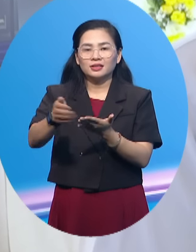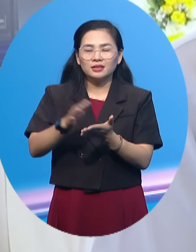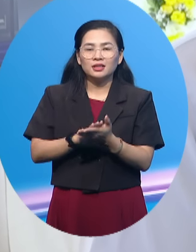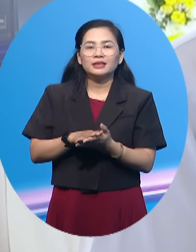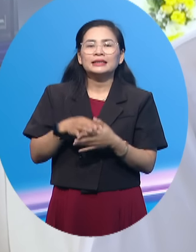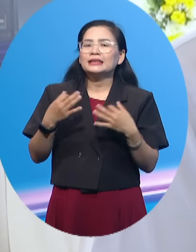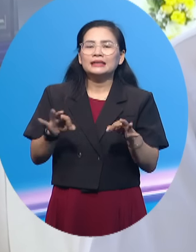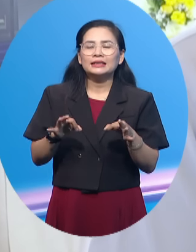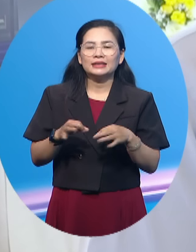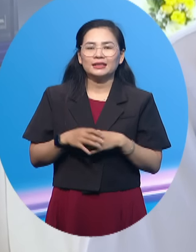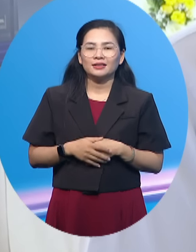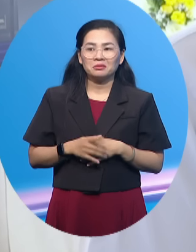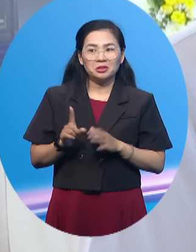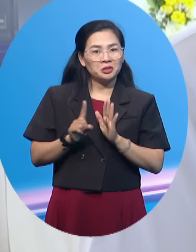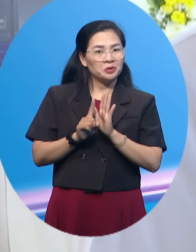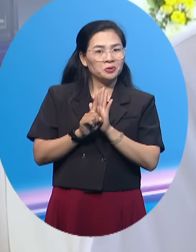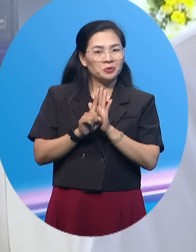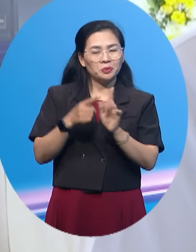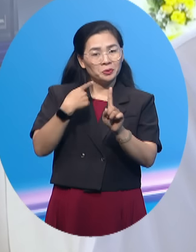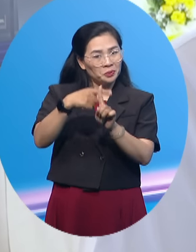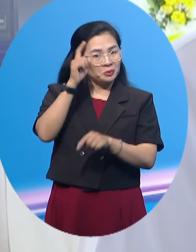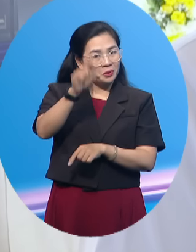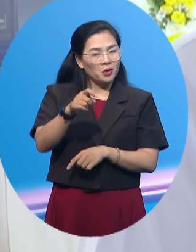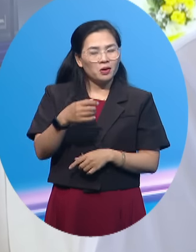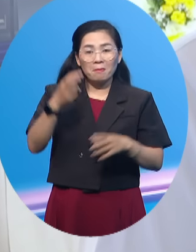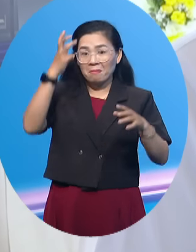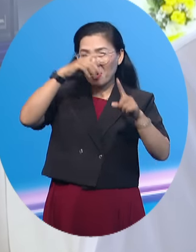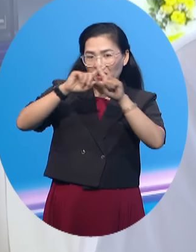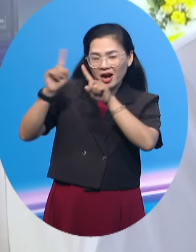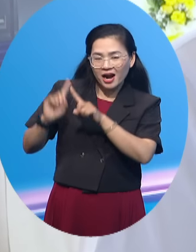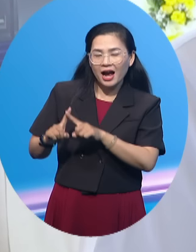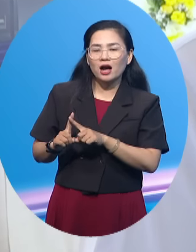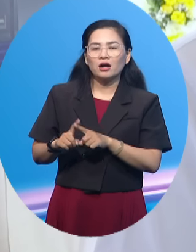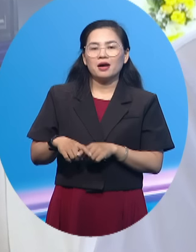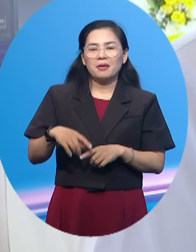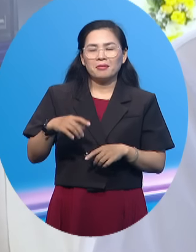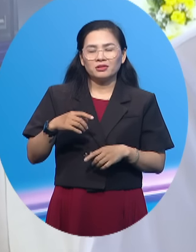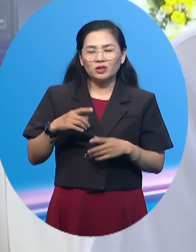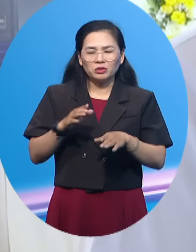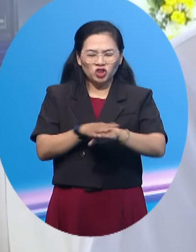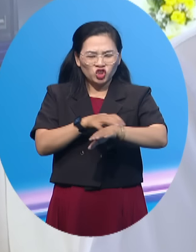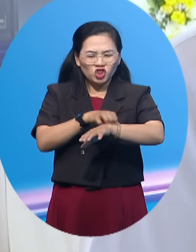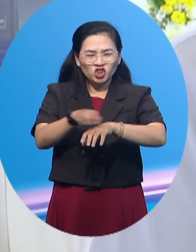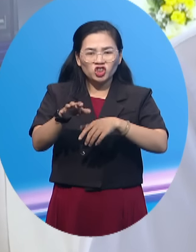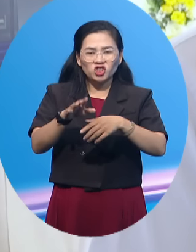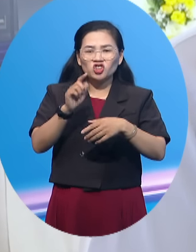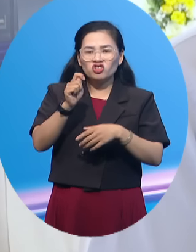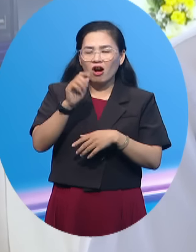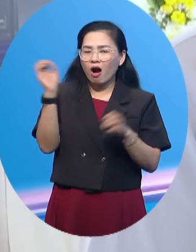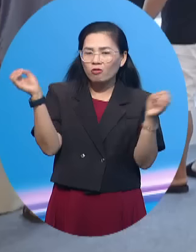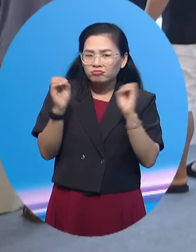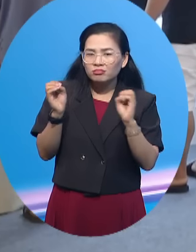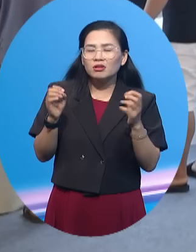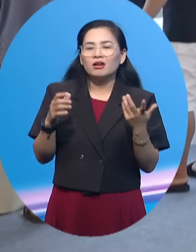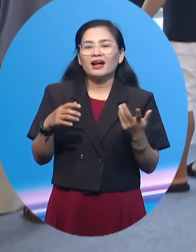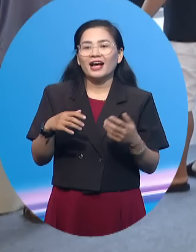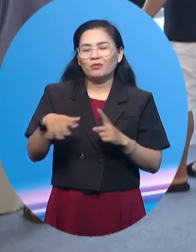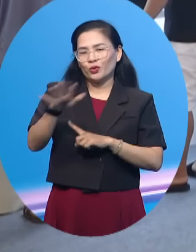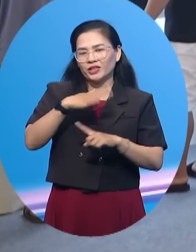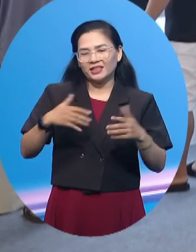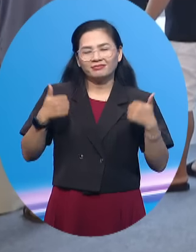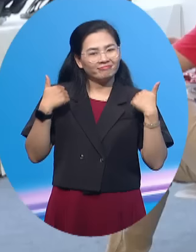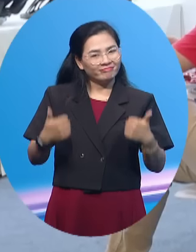của chúng tôi đấy là có màu sắc đa dạng, độ bền màu cao, chống chảy xước, đặc biệt là thân thiện với môi trường.